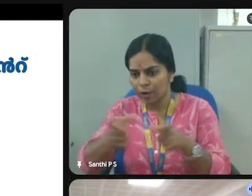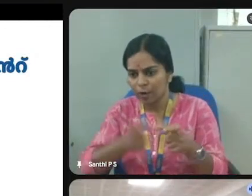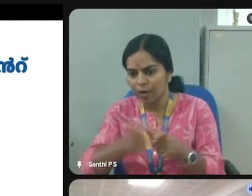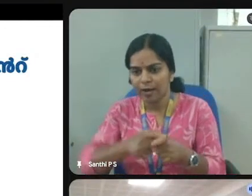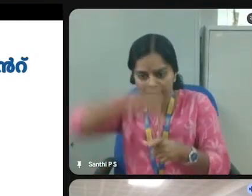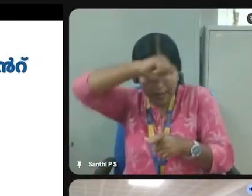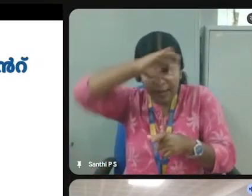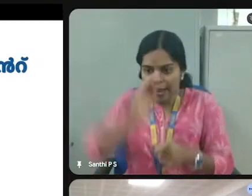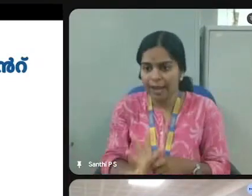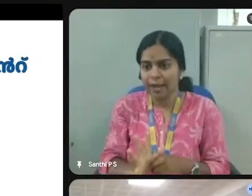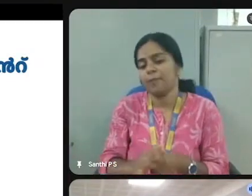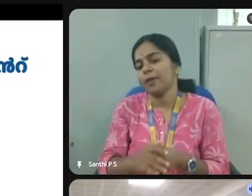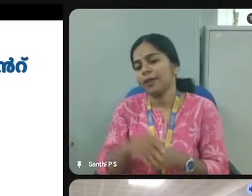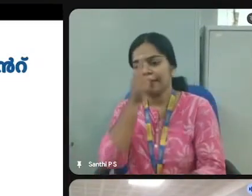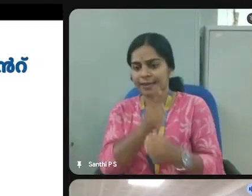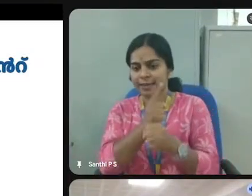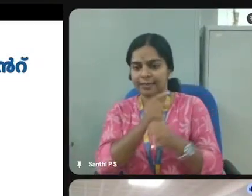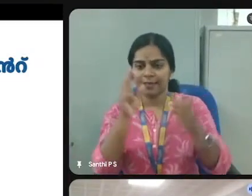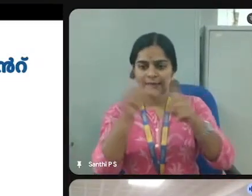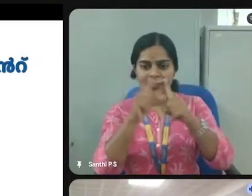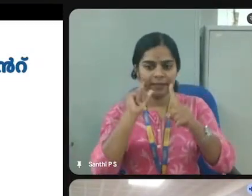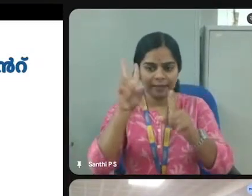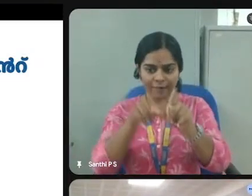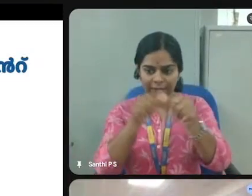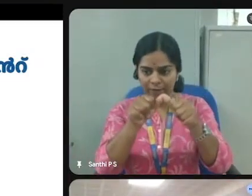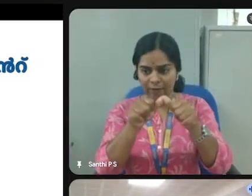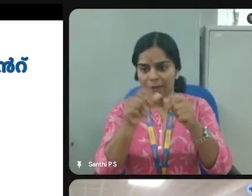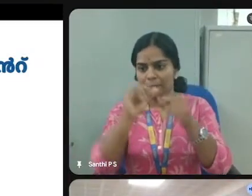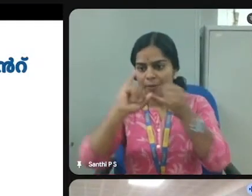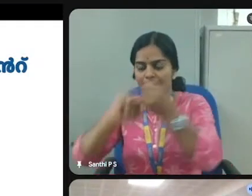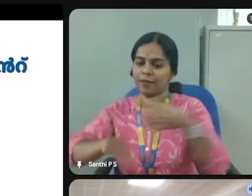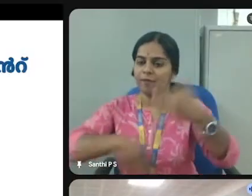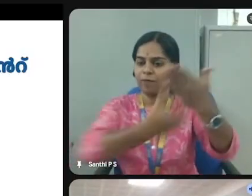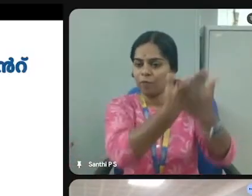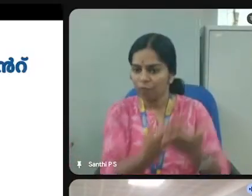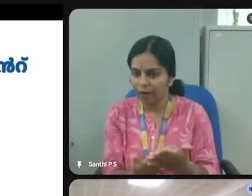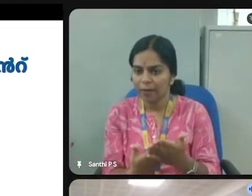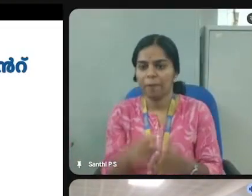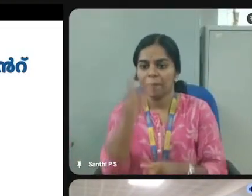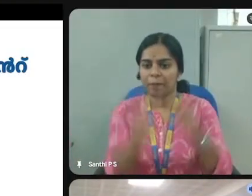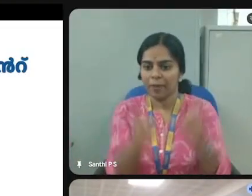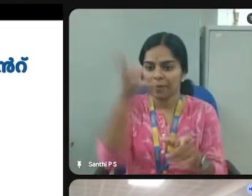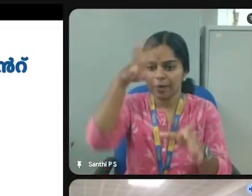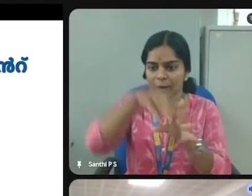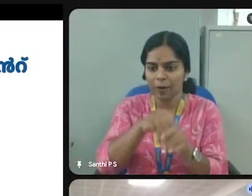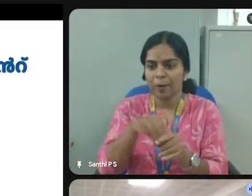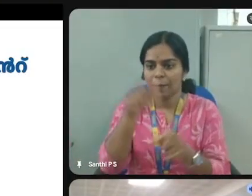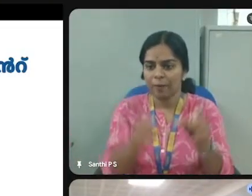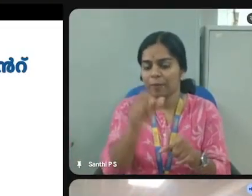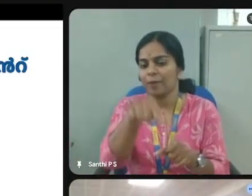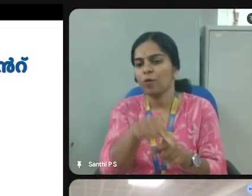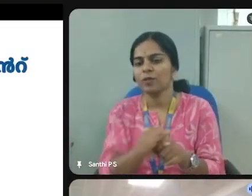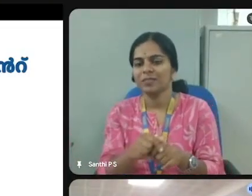ഇന്റർവെൻഷൻ ഡിപ്പാർട്ട്മെന്റ് ഫാക്കൽറ്റിയായ ദിവ്യ PS മാമിനെ സ്വാഗതം ചെയ്യുന്നു. പാർട്ടിസിപ്പൻസിന്റെ ശ്രദ്ധയ്ക്ക് ഇപ്പോൾ ചാറ്റ് ബോക്സിൽ ഒരു ലിങ്ക്